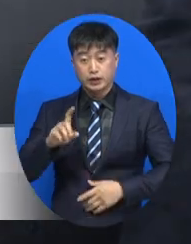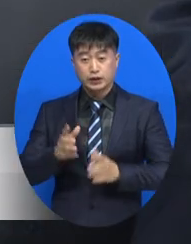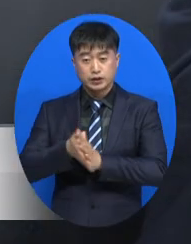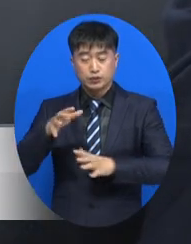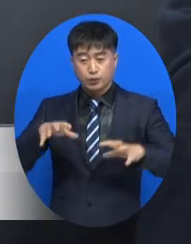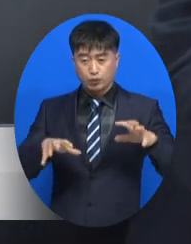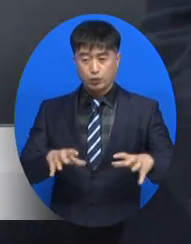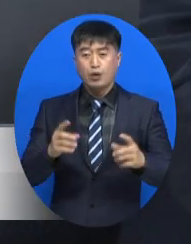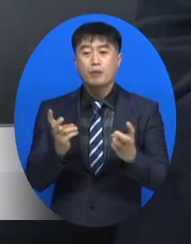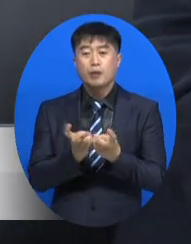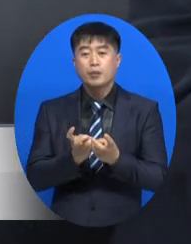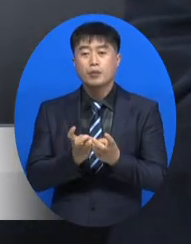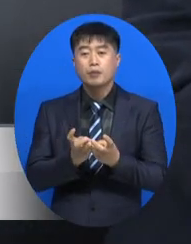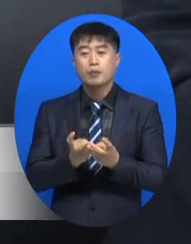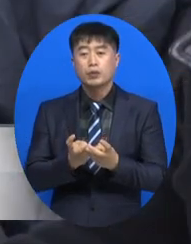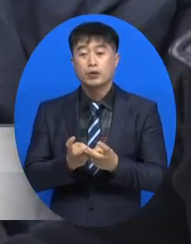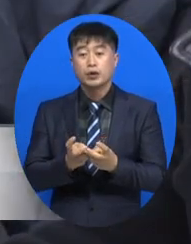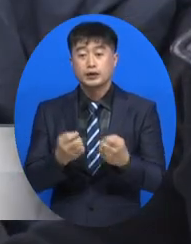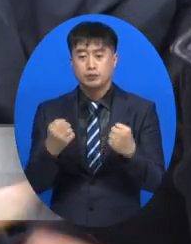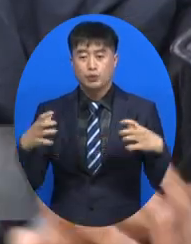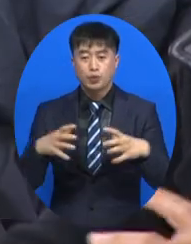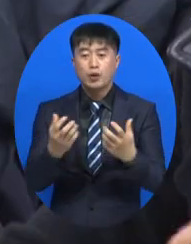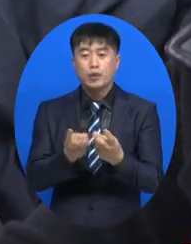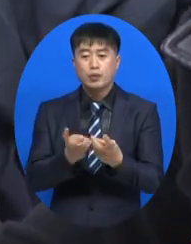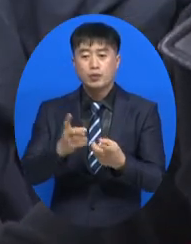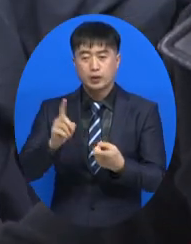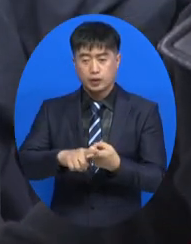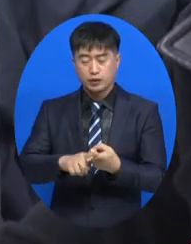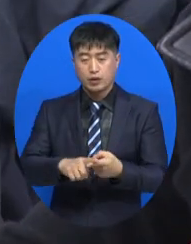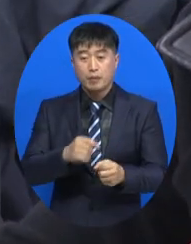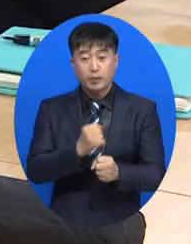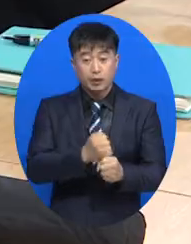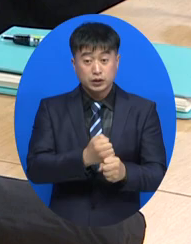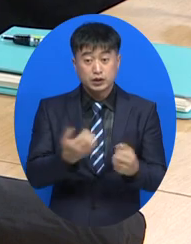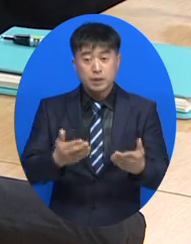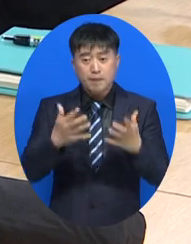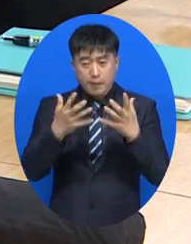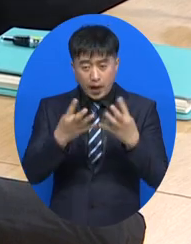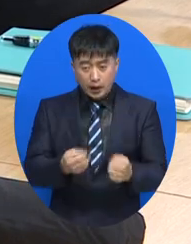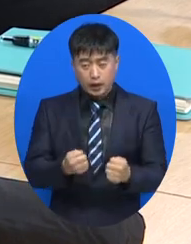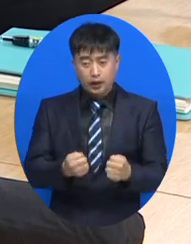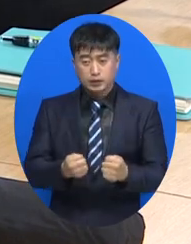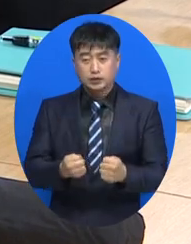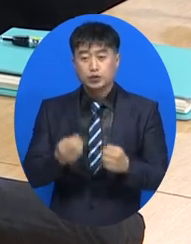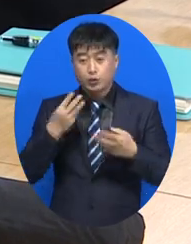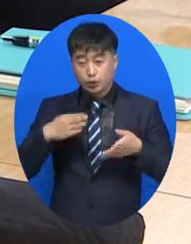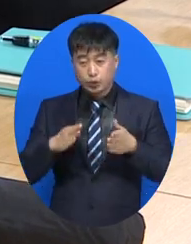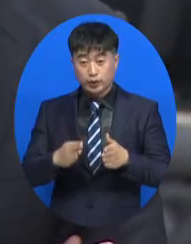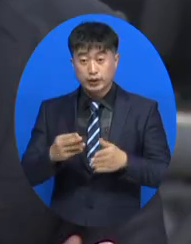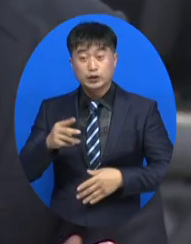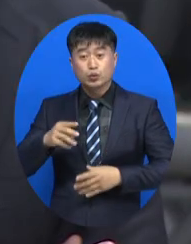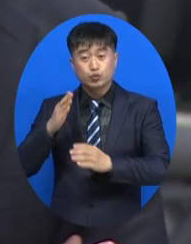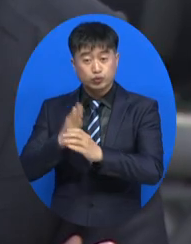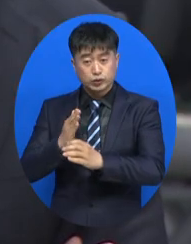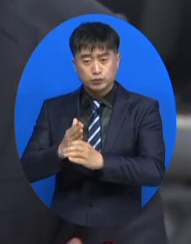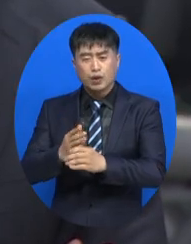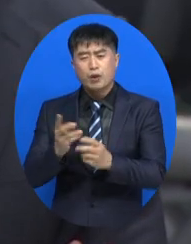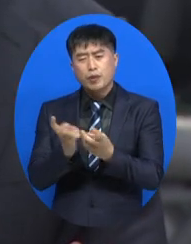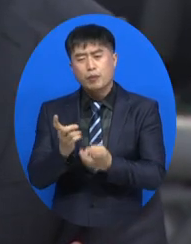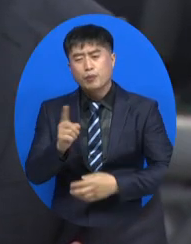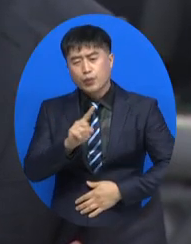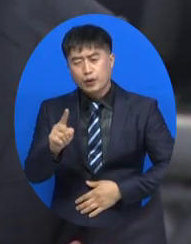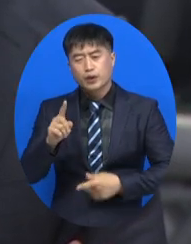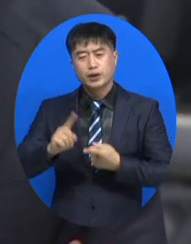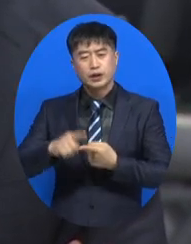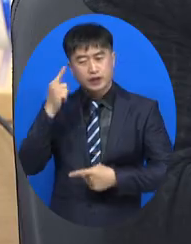31개 시군이 어떻게 협업해 나가야 하고 제조업이 많은 경기도에선 어떻게 탄소중립을 준비해야 하는지 등 다양한